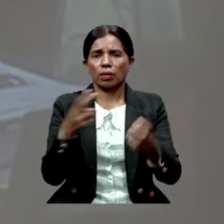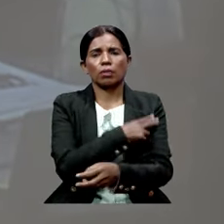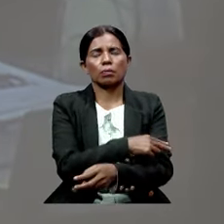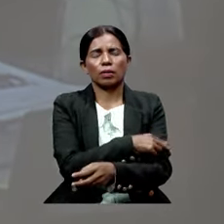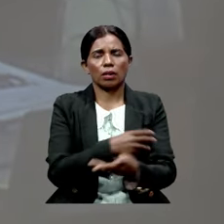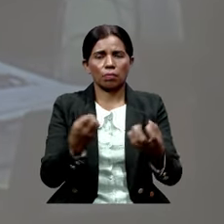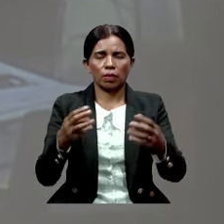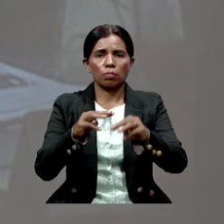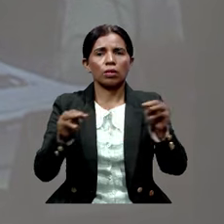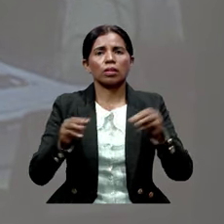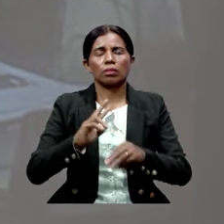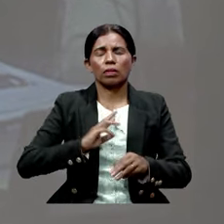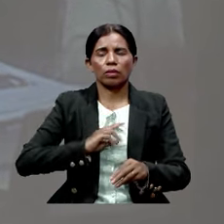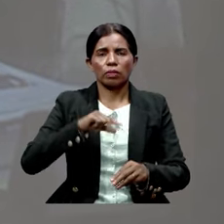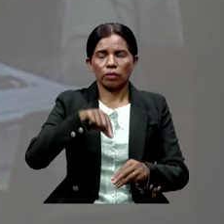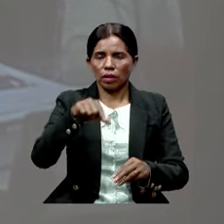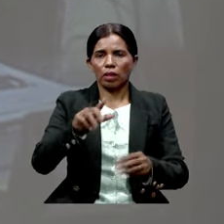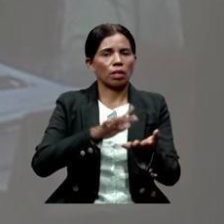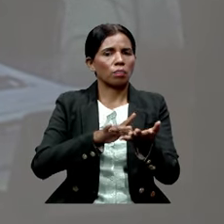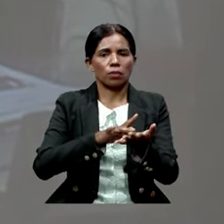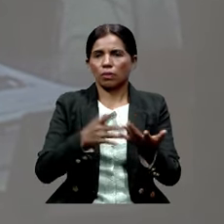ia munisipu vikeke, ai moro kla ihe.